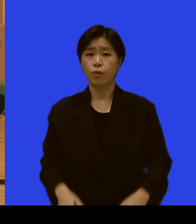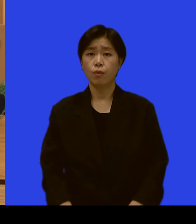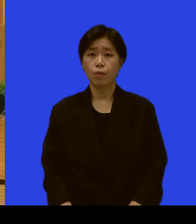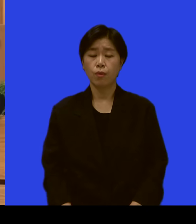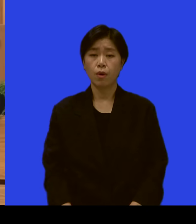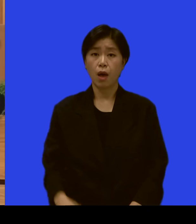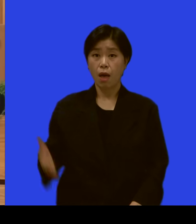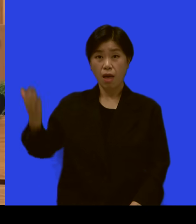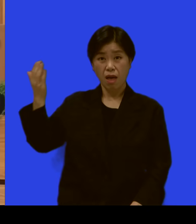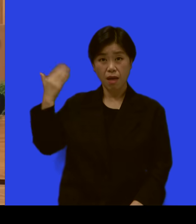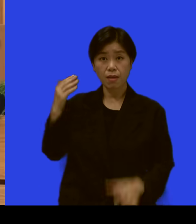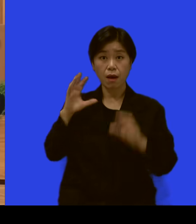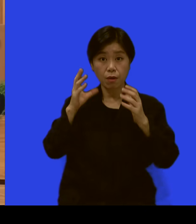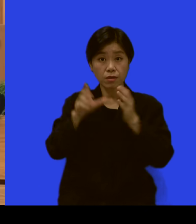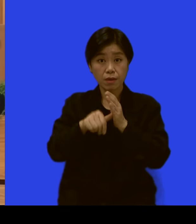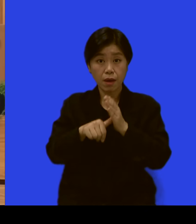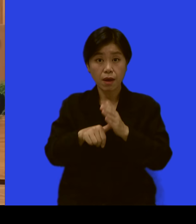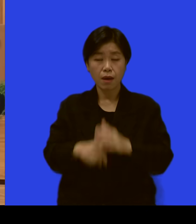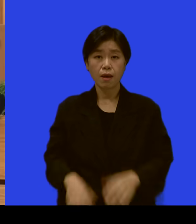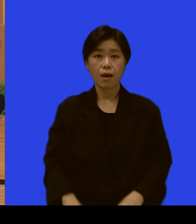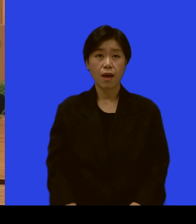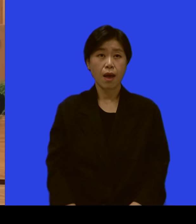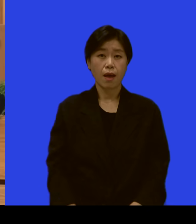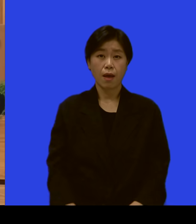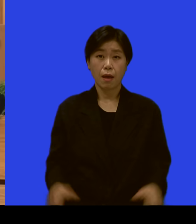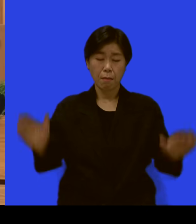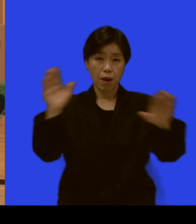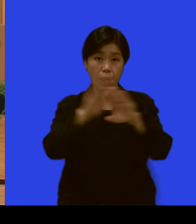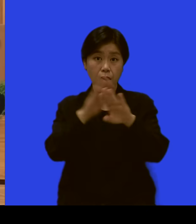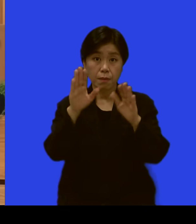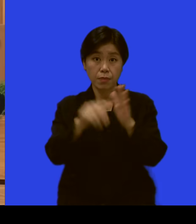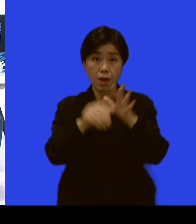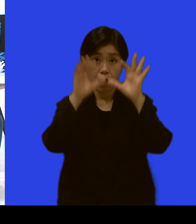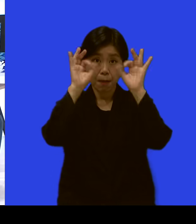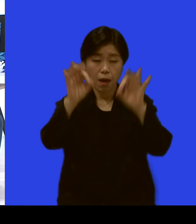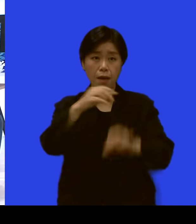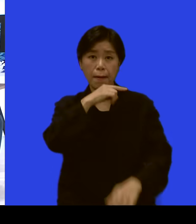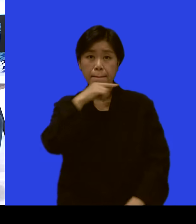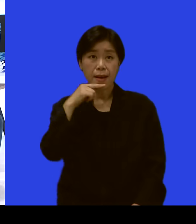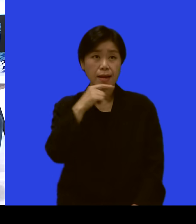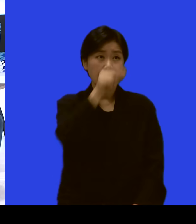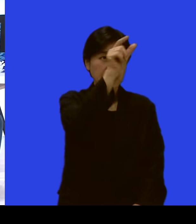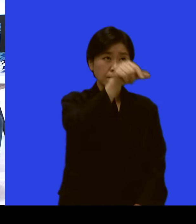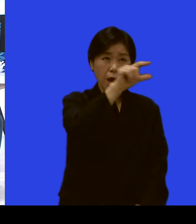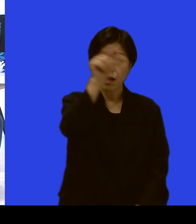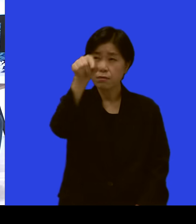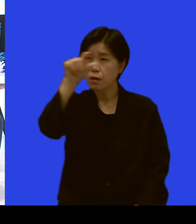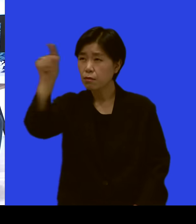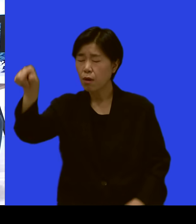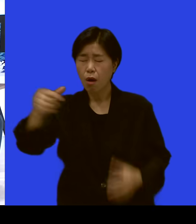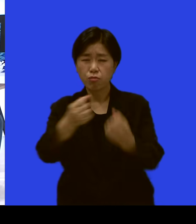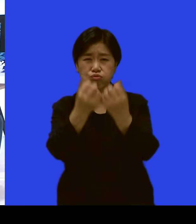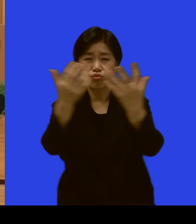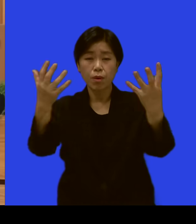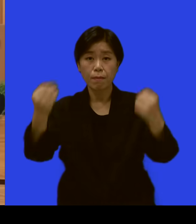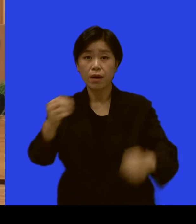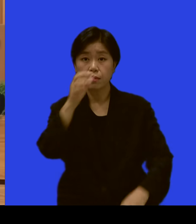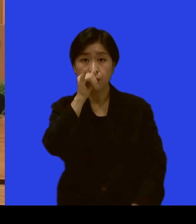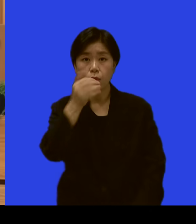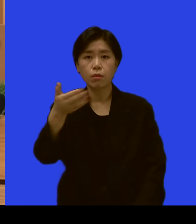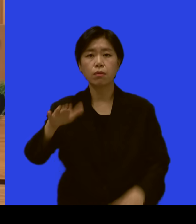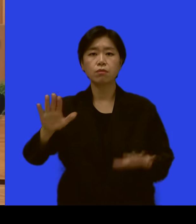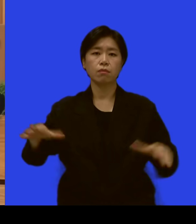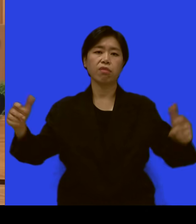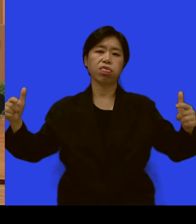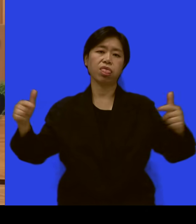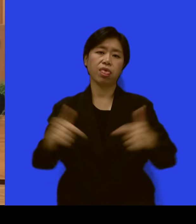봤더니 예전 저 어릴 때는 한 건물 건너 이렇게 십자가가 보였는데 이제 십자가가 안 보이더라고요. 그죠? 맞아요, 어느 순간 맞아요. 십자가가 안 보여요. 네. 그렇게